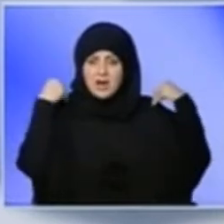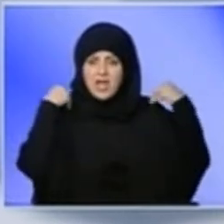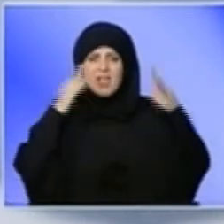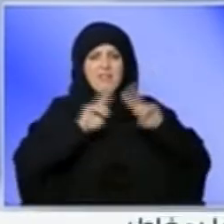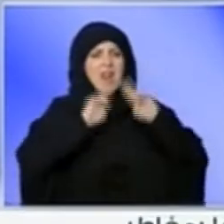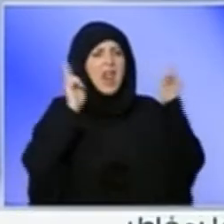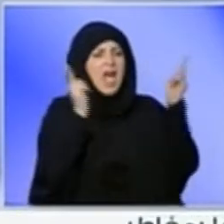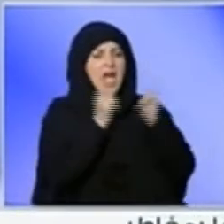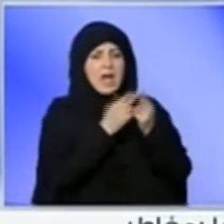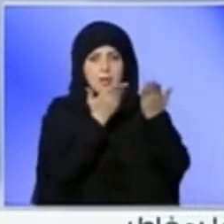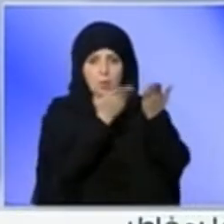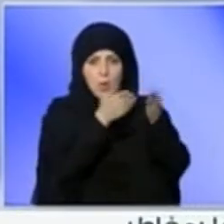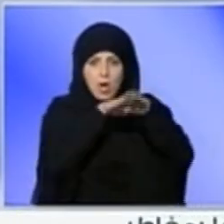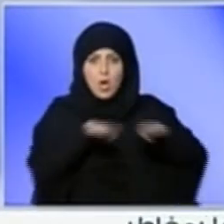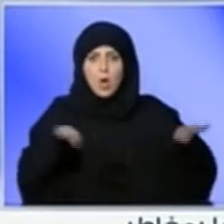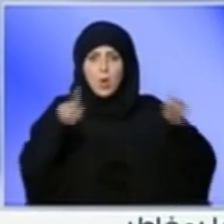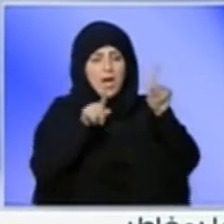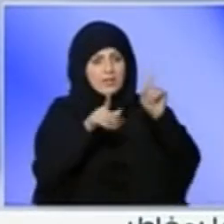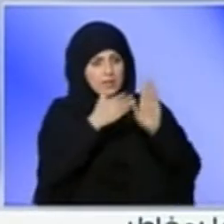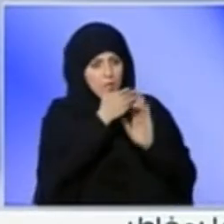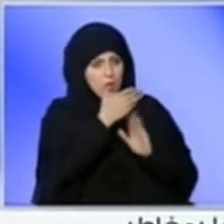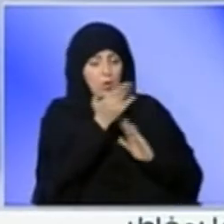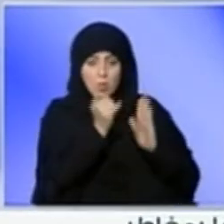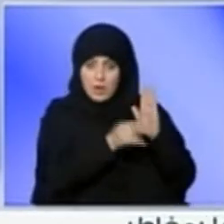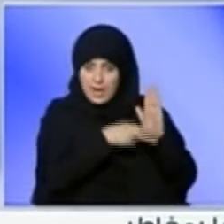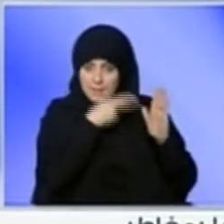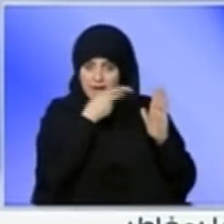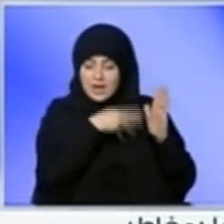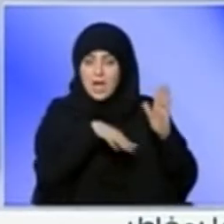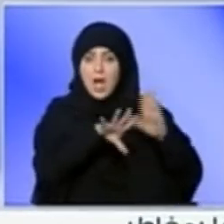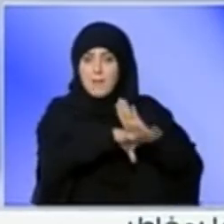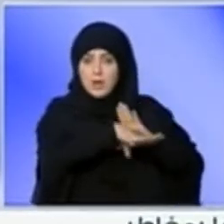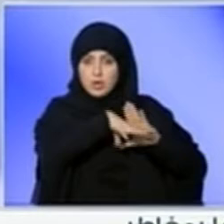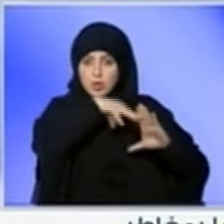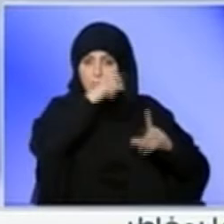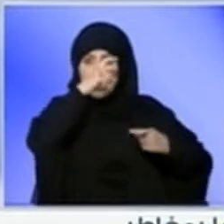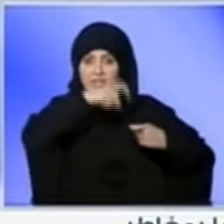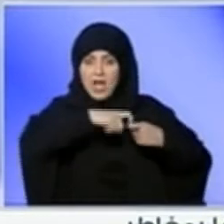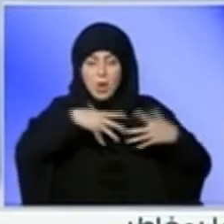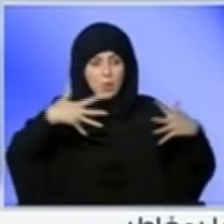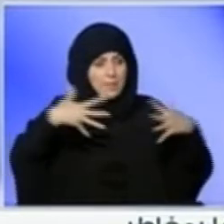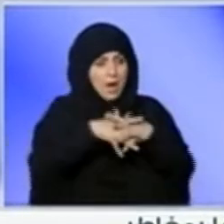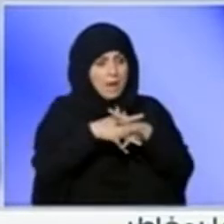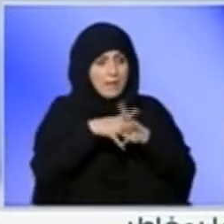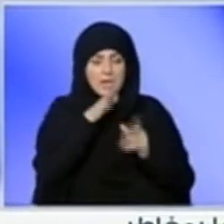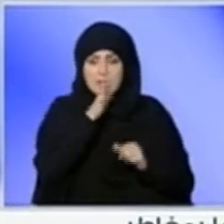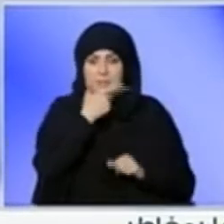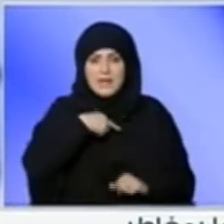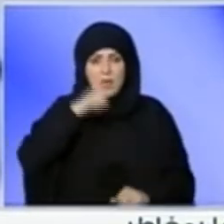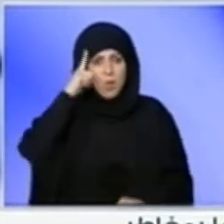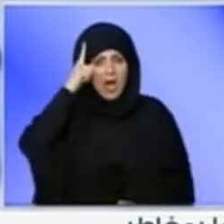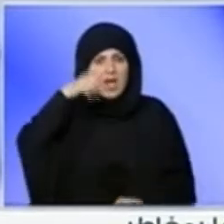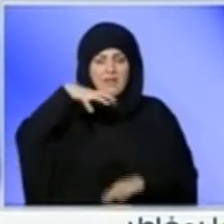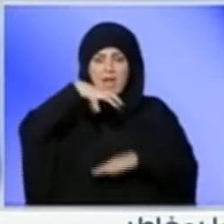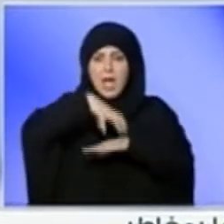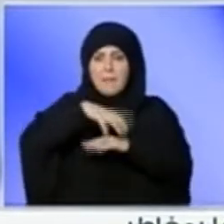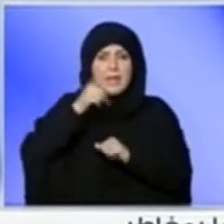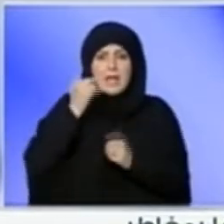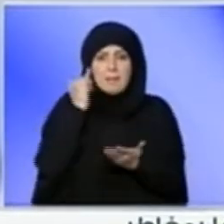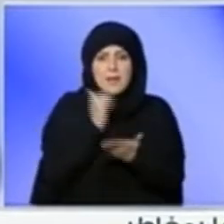كل أنحاء العالم. ينفذ المشروع هذا بالشراكة مع أليساندو ديل بيرو